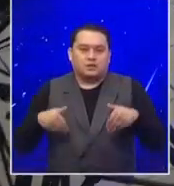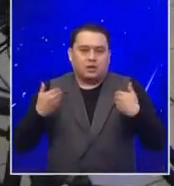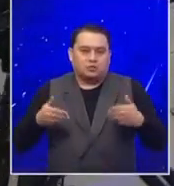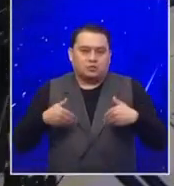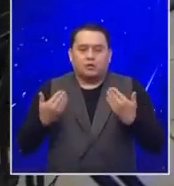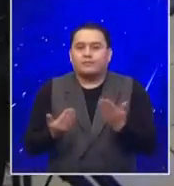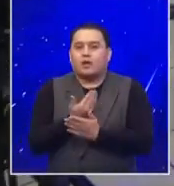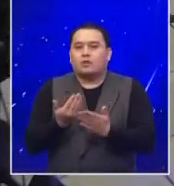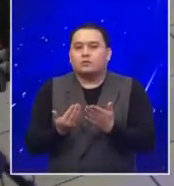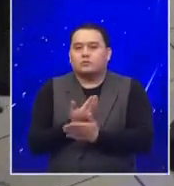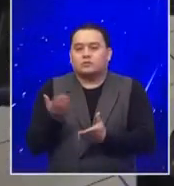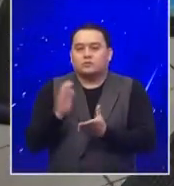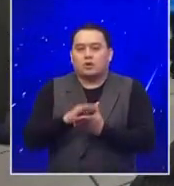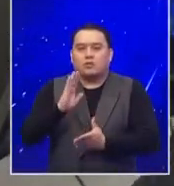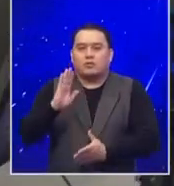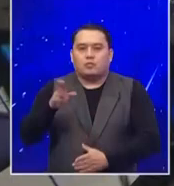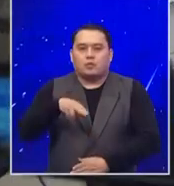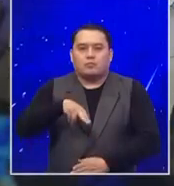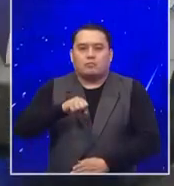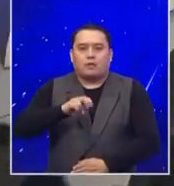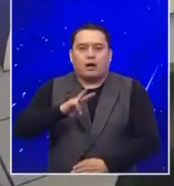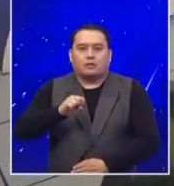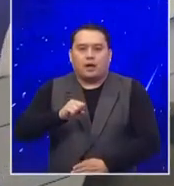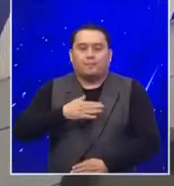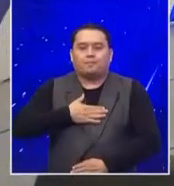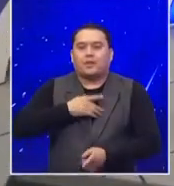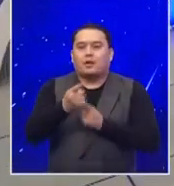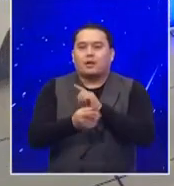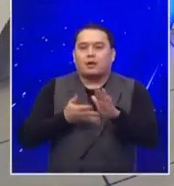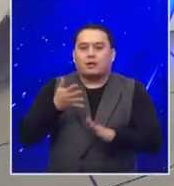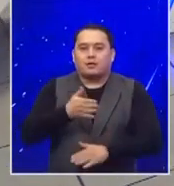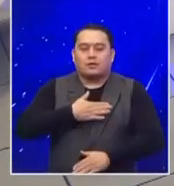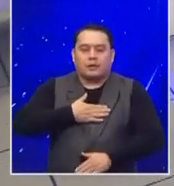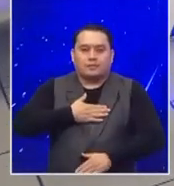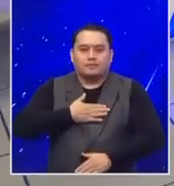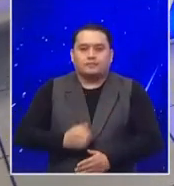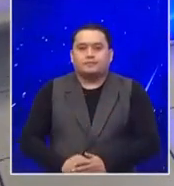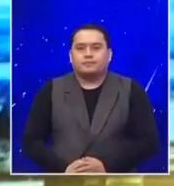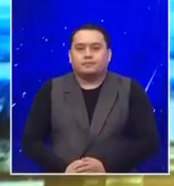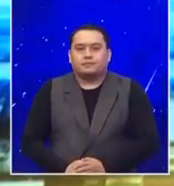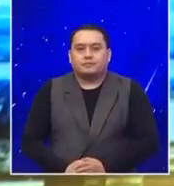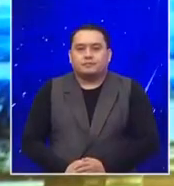Здравствуйте, в эфире субботний выпуск новостей в студии Панау Симбекова. Сурдоперевод Марата Жумабекова.